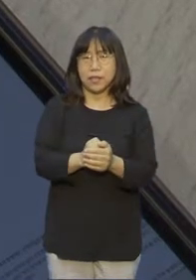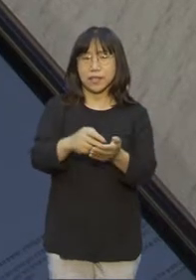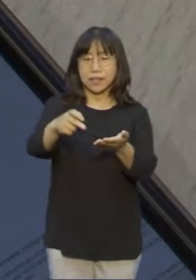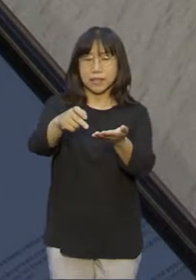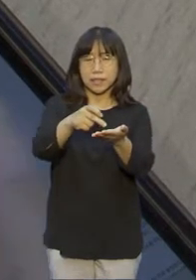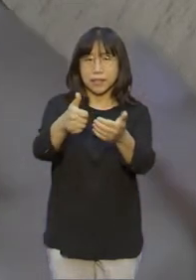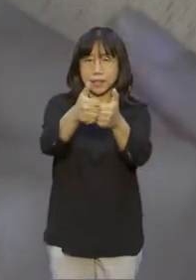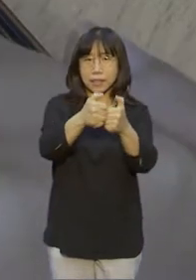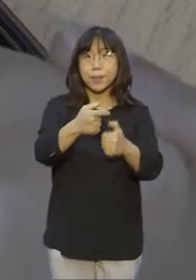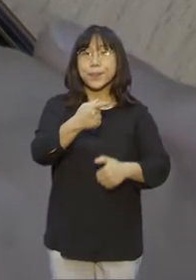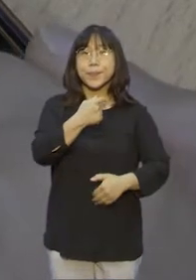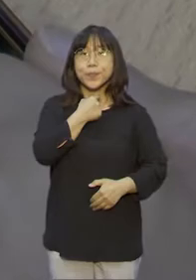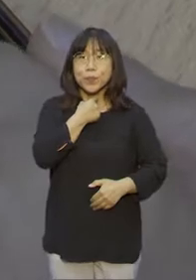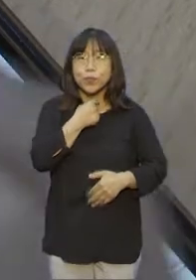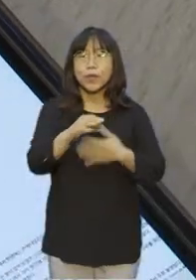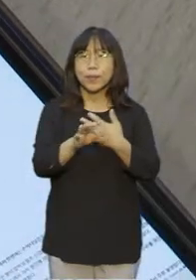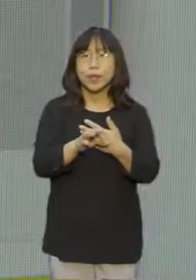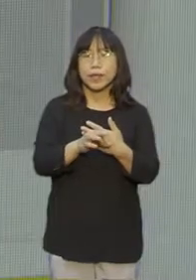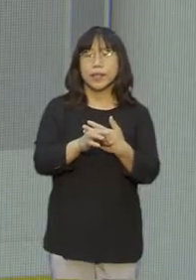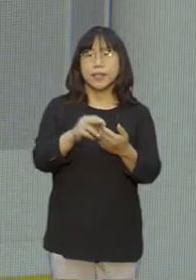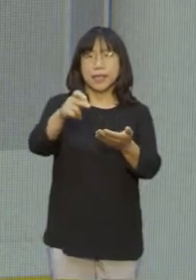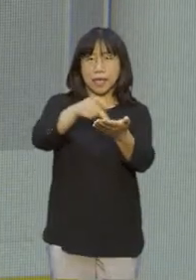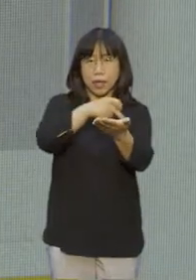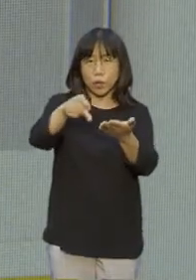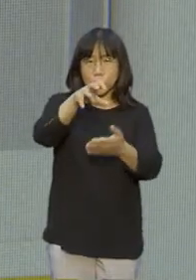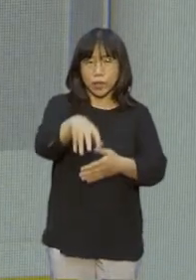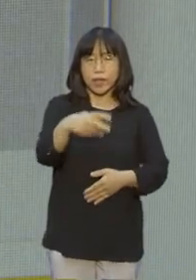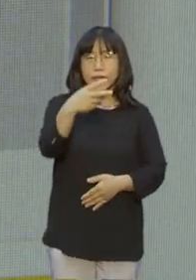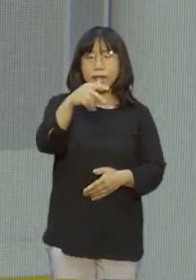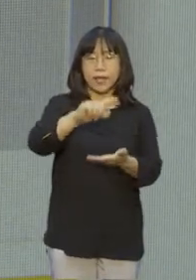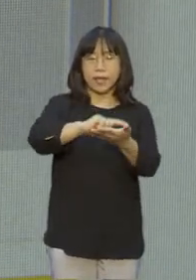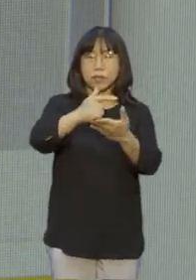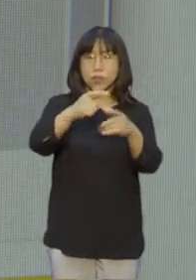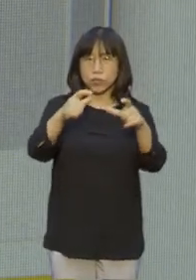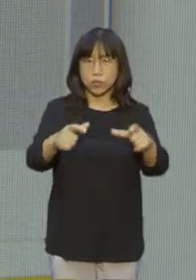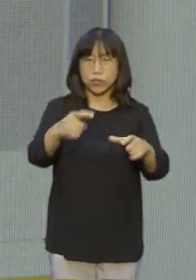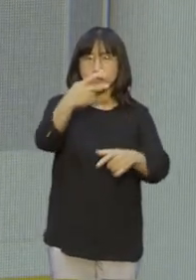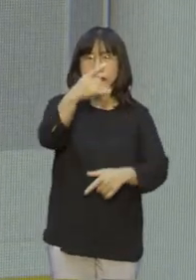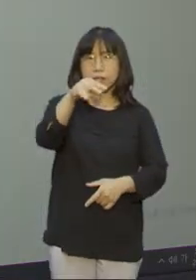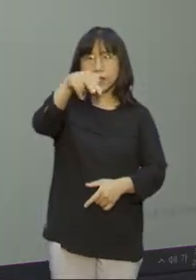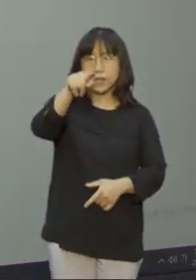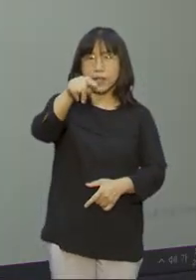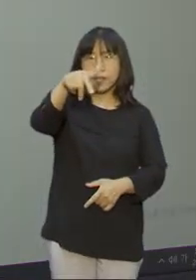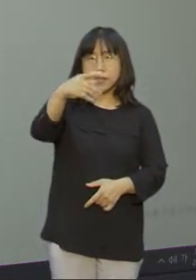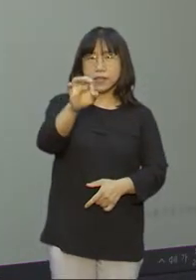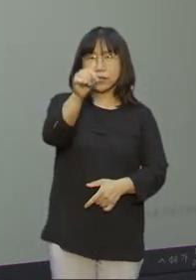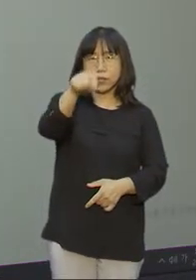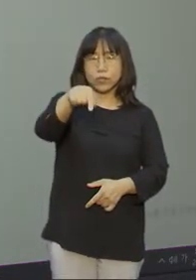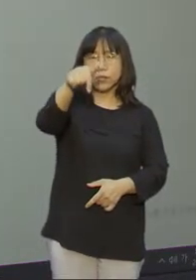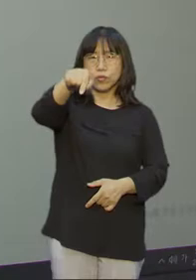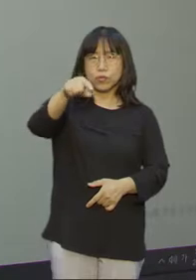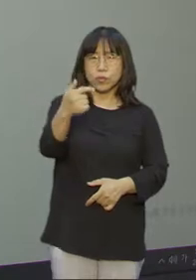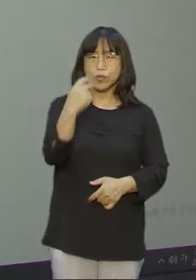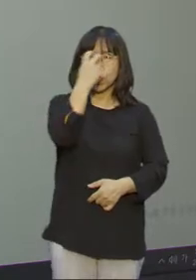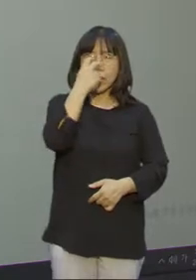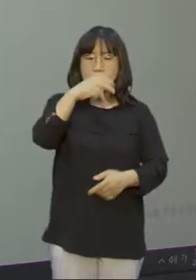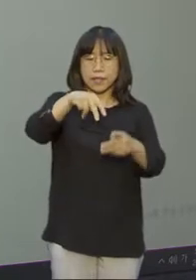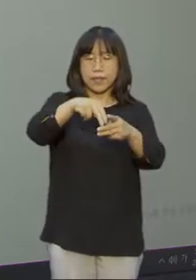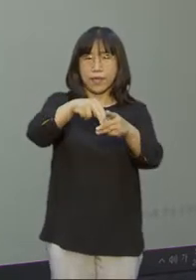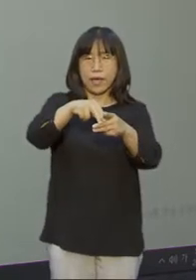상담이 필요한 구민은 카카오톡 채널에서 강서구 대사증후군 관리센터를 검색해 채널을 추가하면